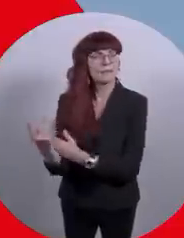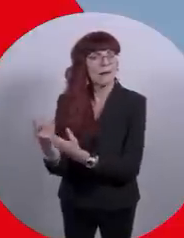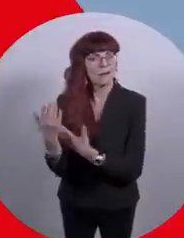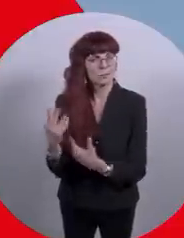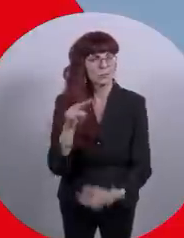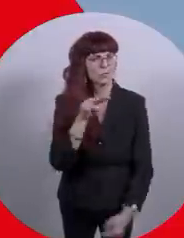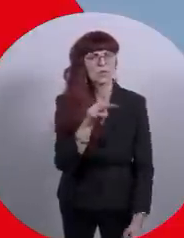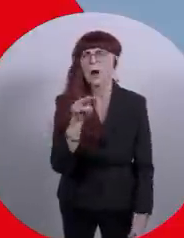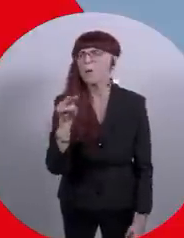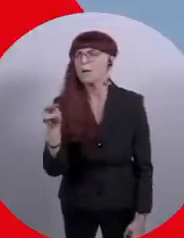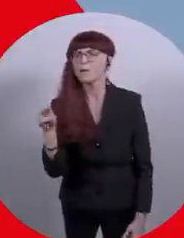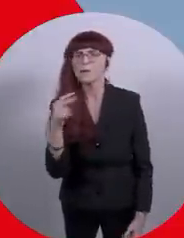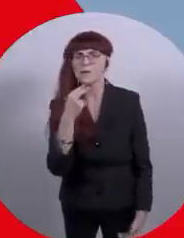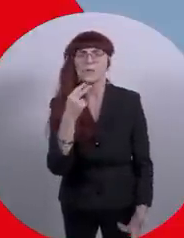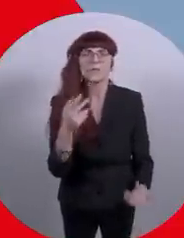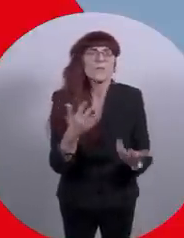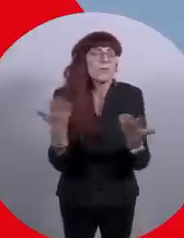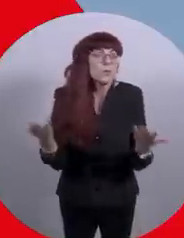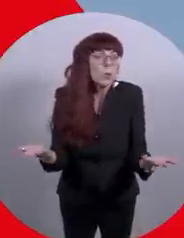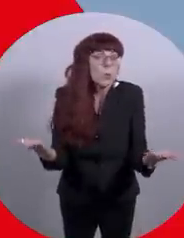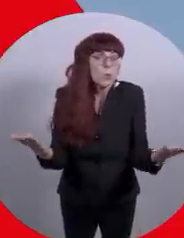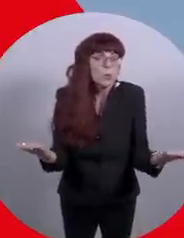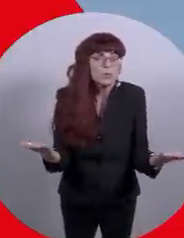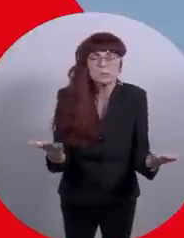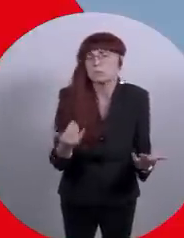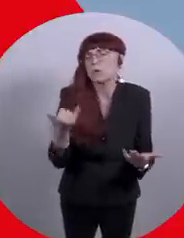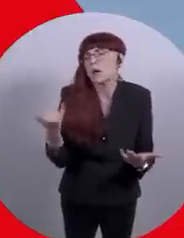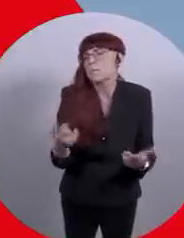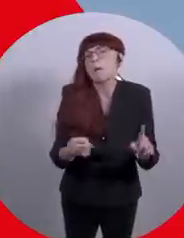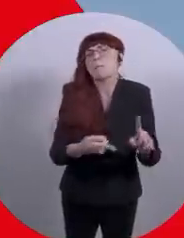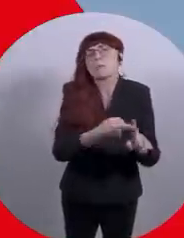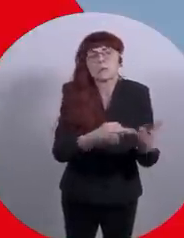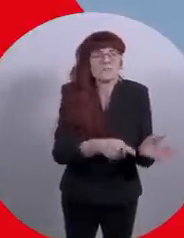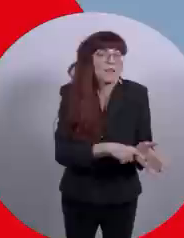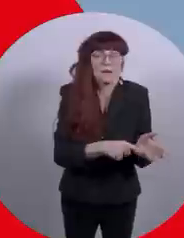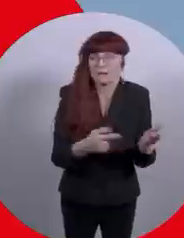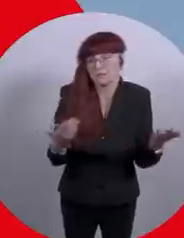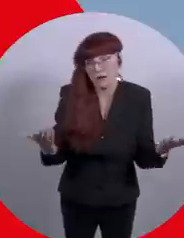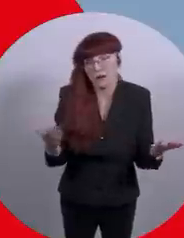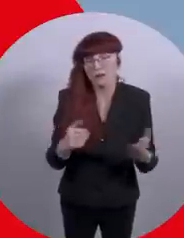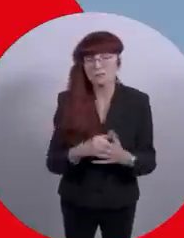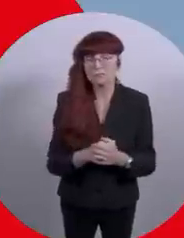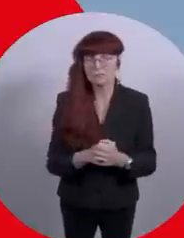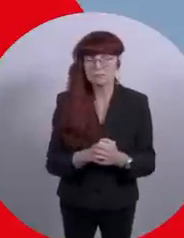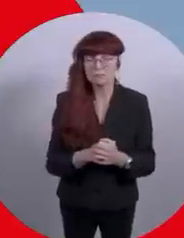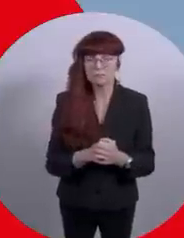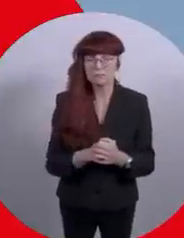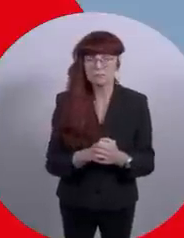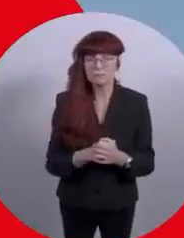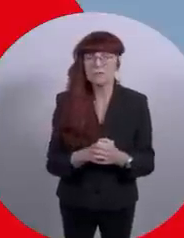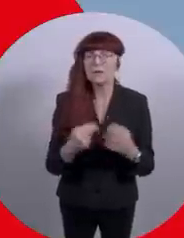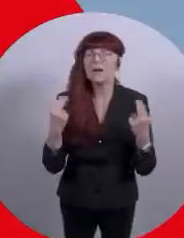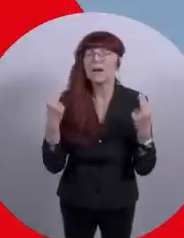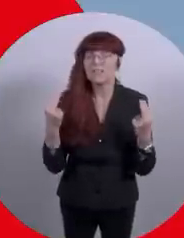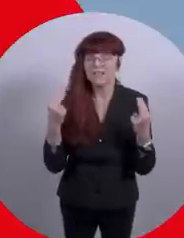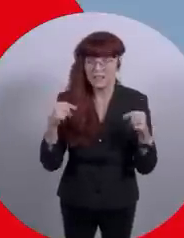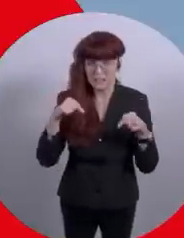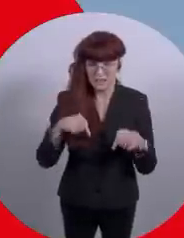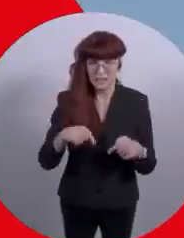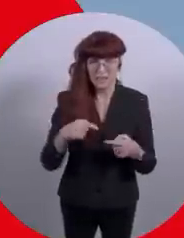sie sind mit Ecken und Kanten es ist wichtig heute auch in diesem